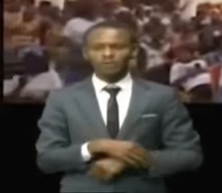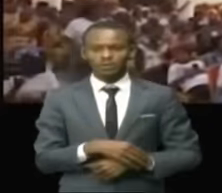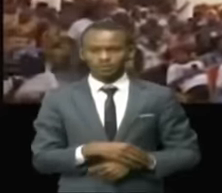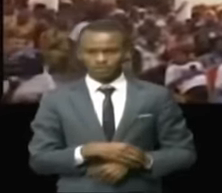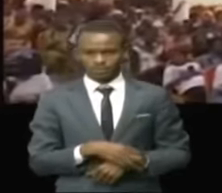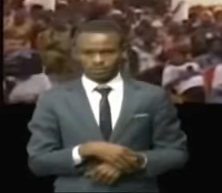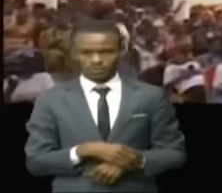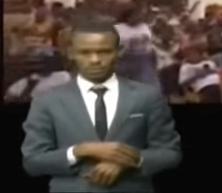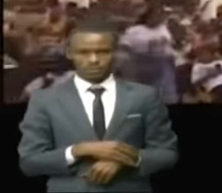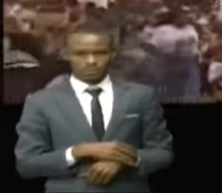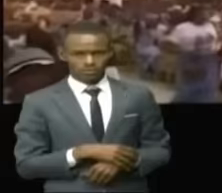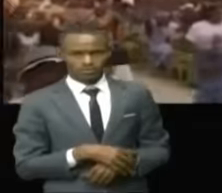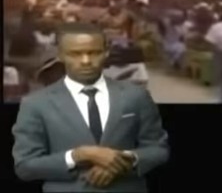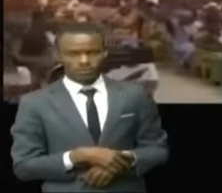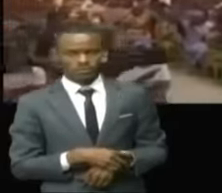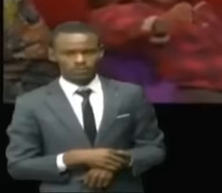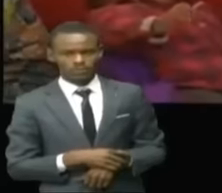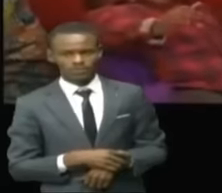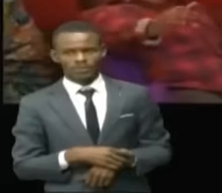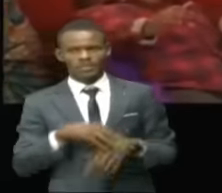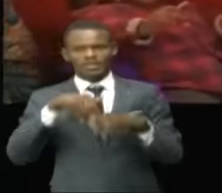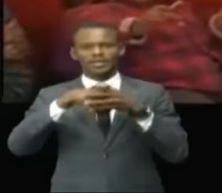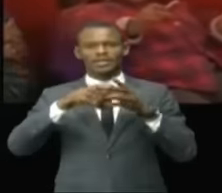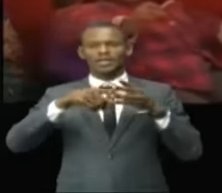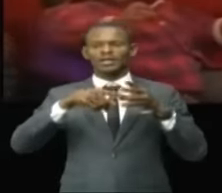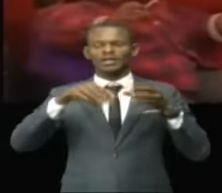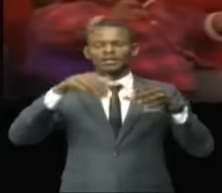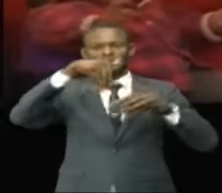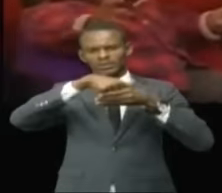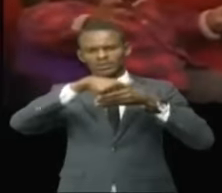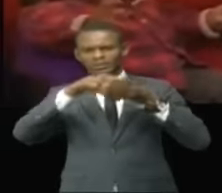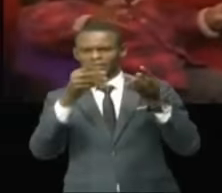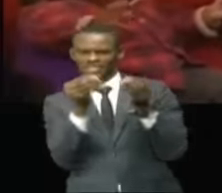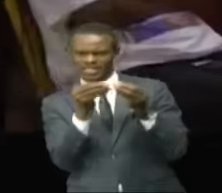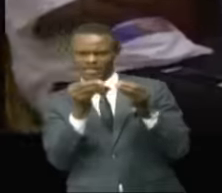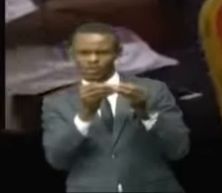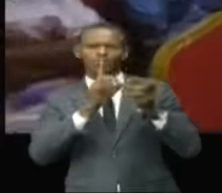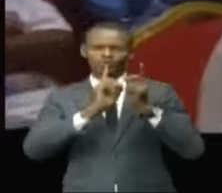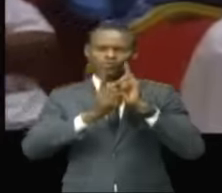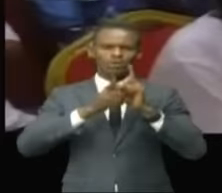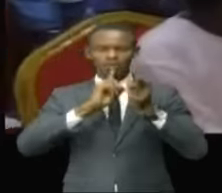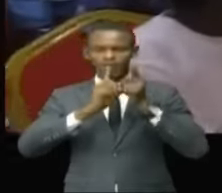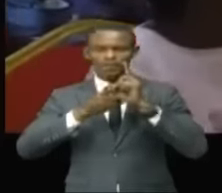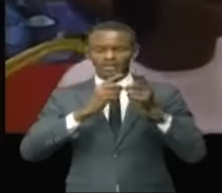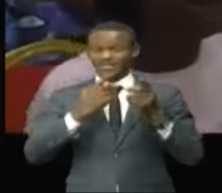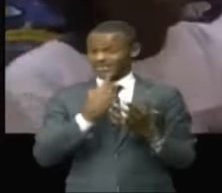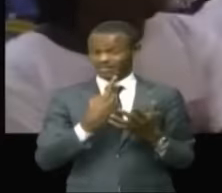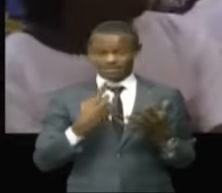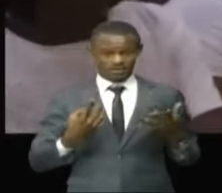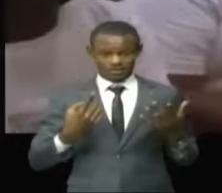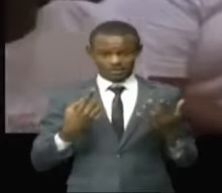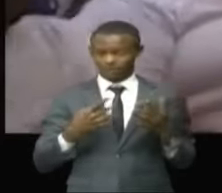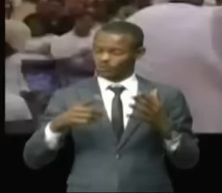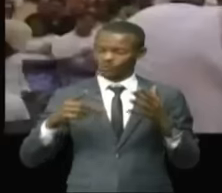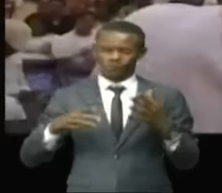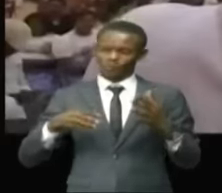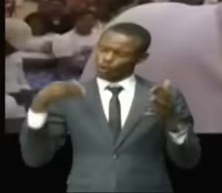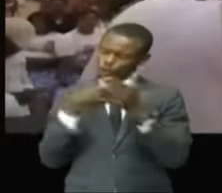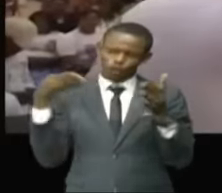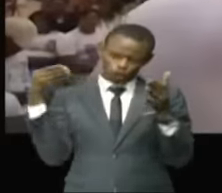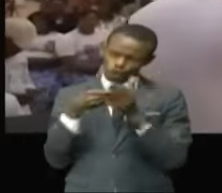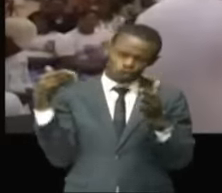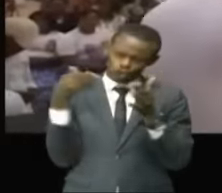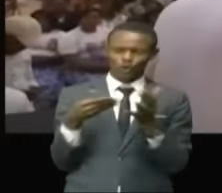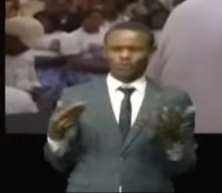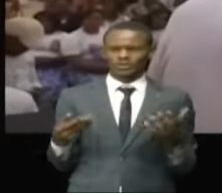Sylvie Basedeke Bamporiki, ces femmes du Sud Kivu ont condamné sans vergogne l'agression